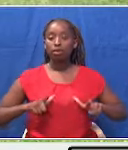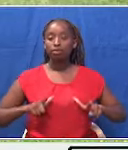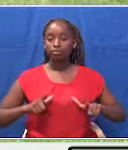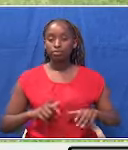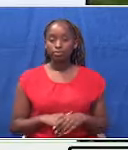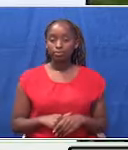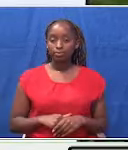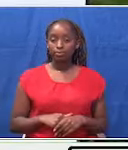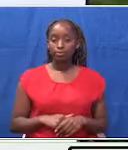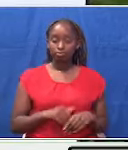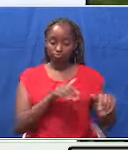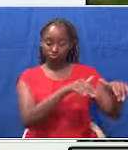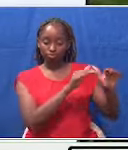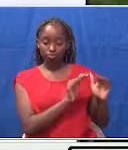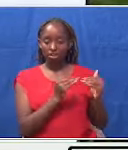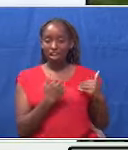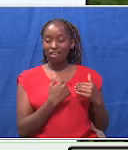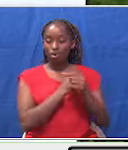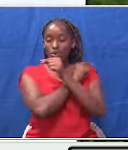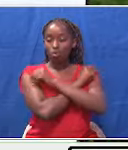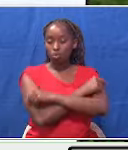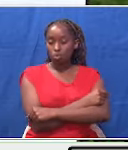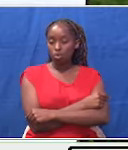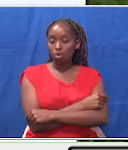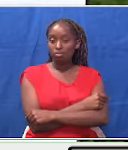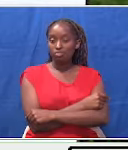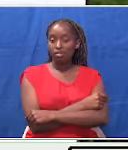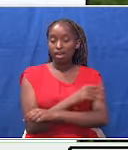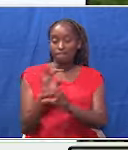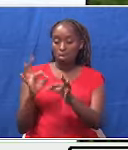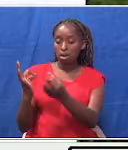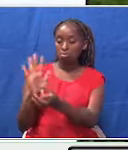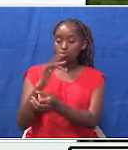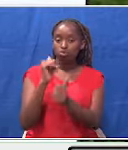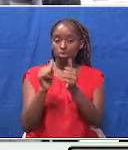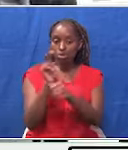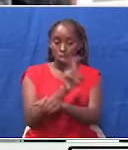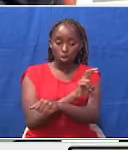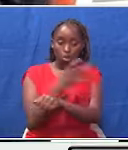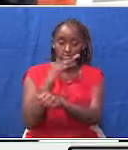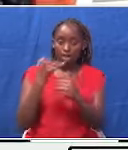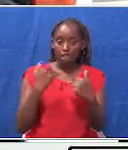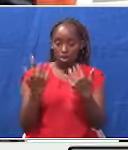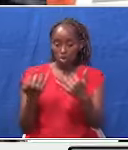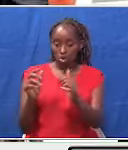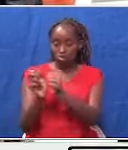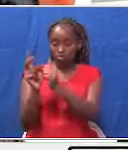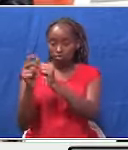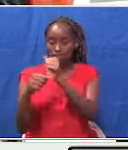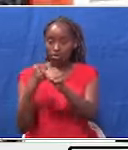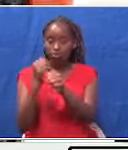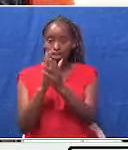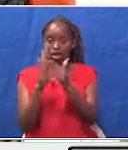Silvano Tubei ni afueni kwa familia yake ambayo imekuwa ikimtafuta kwa miaka 12 sasa, na macho yote